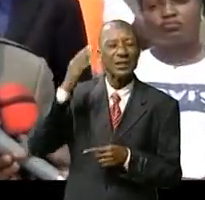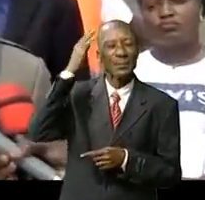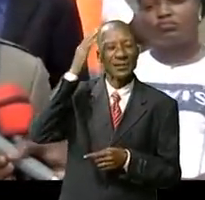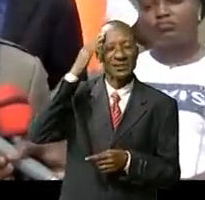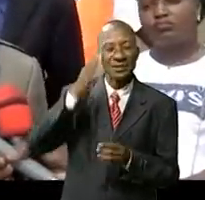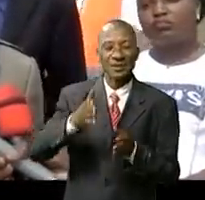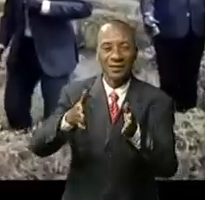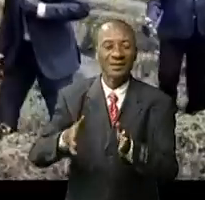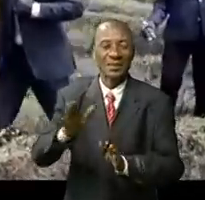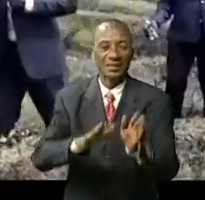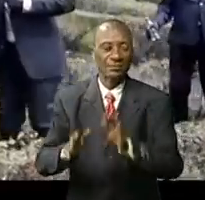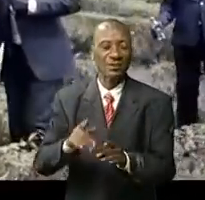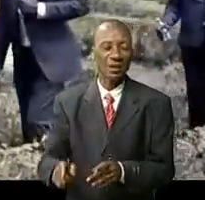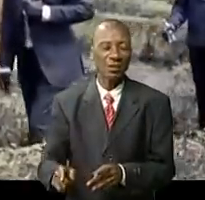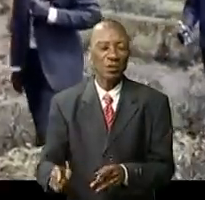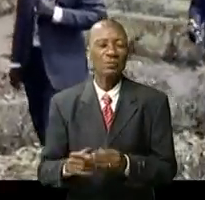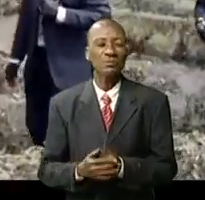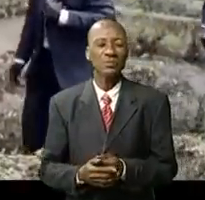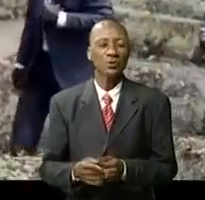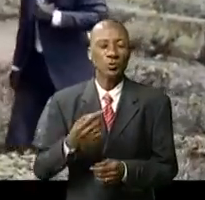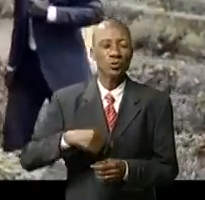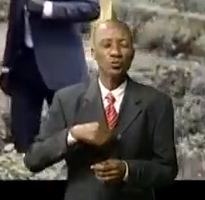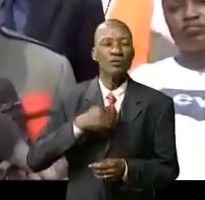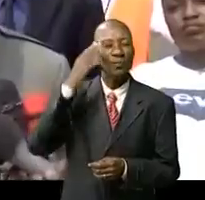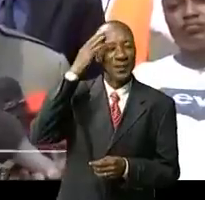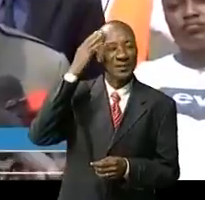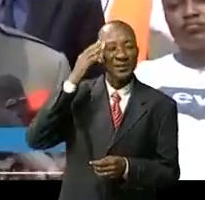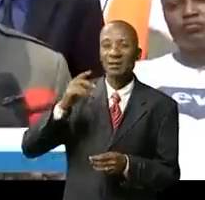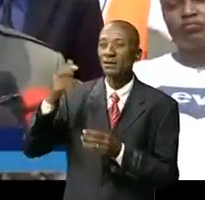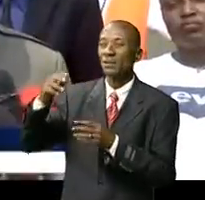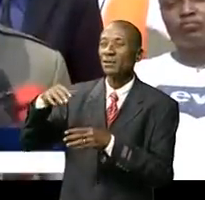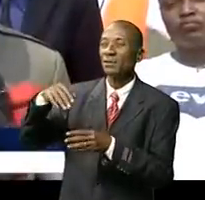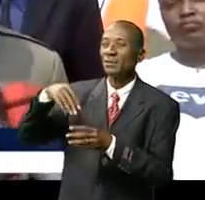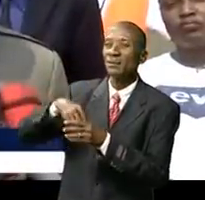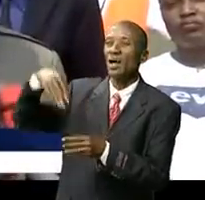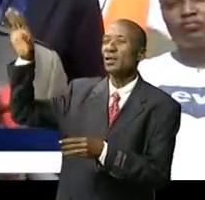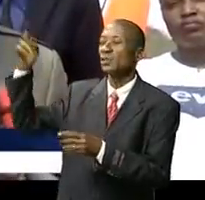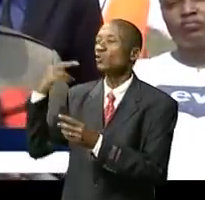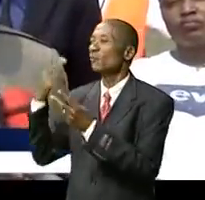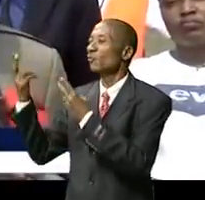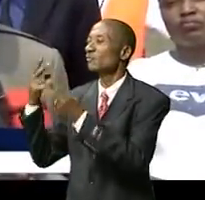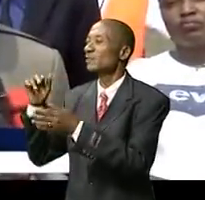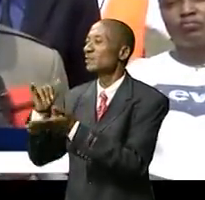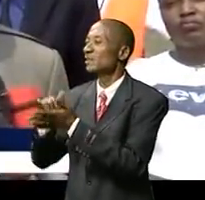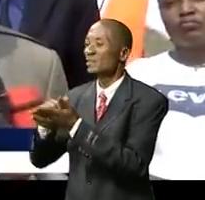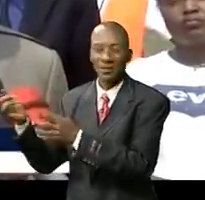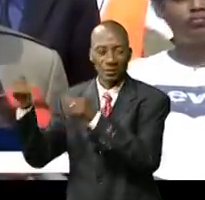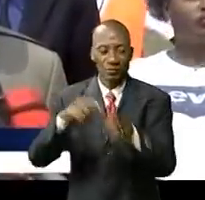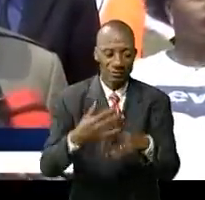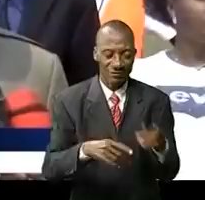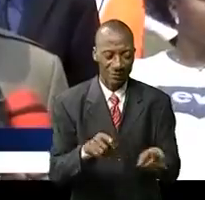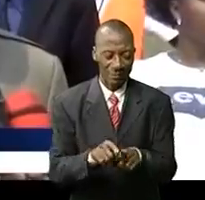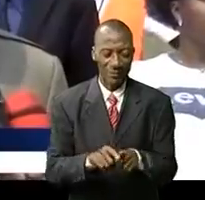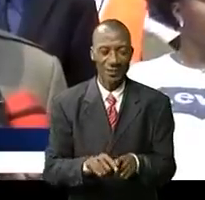de tous les concepts qu'on a pu voir ailleurs. Alors c'est ce que nous sommes partis de l'idée, surtout des disparus. Étant donné que moi-même